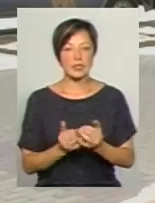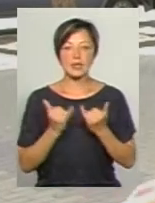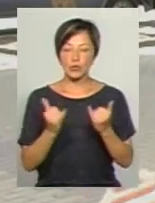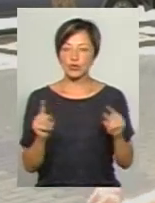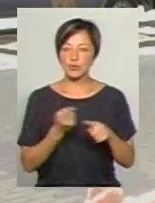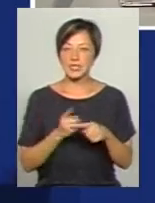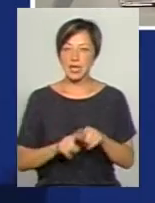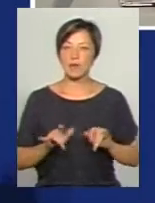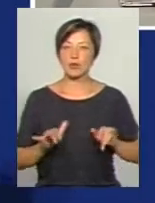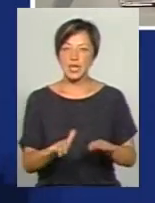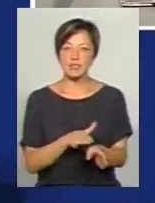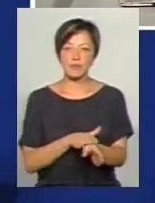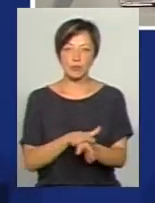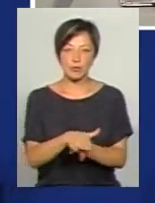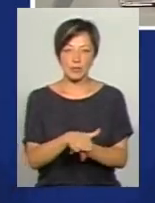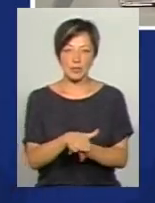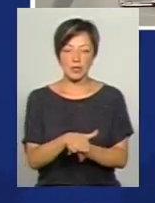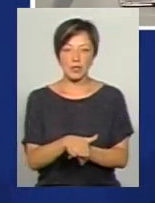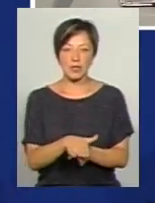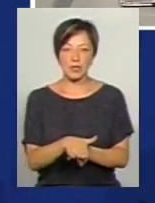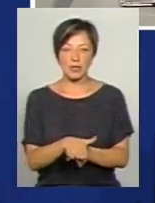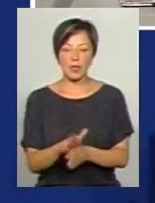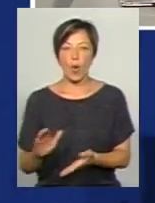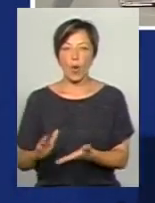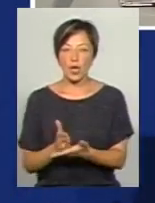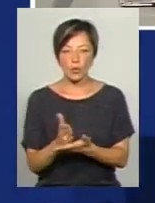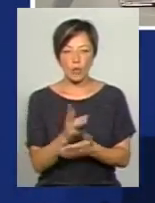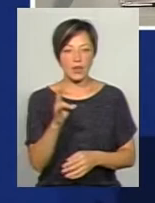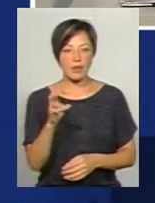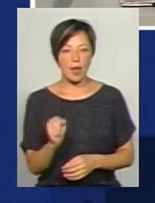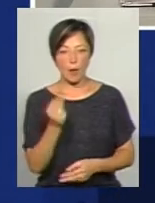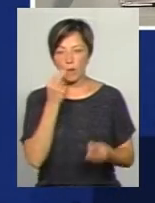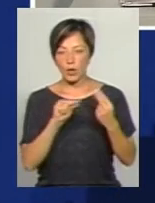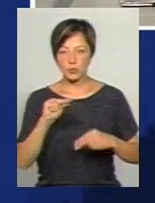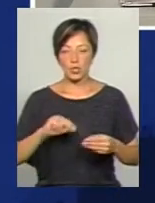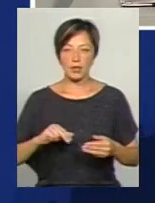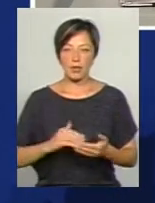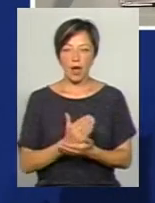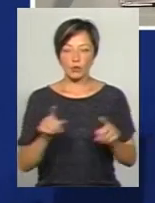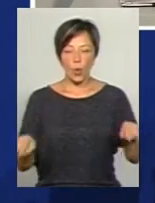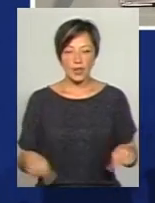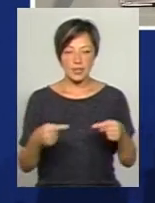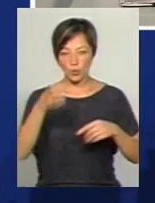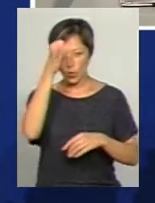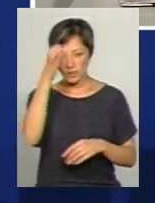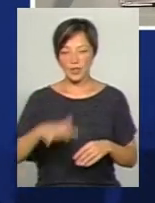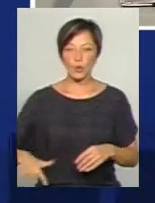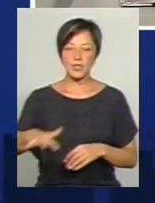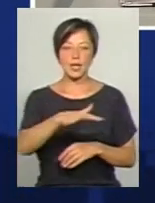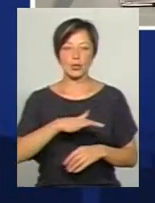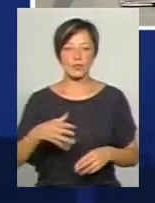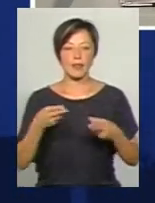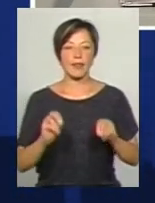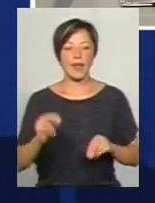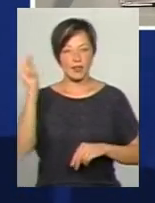того, щоб цей процес відбувся зорієнтовано на поліпшення якості організації освітнього середовища, де